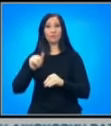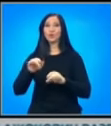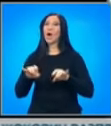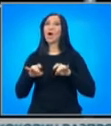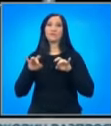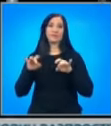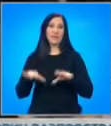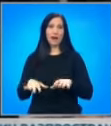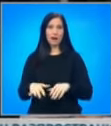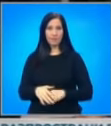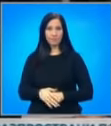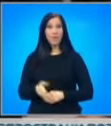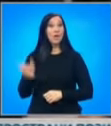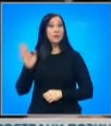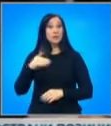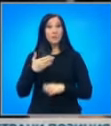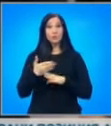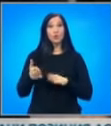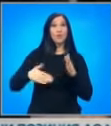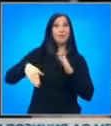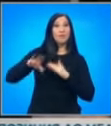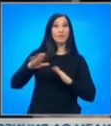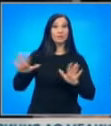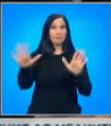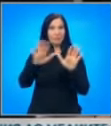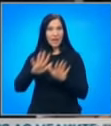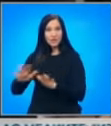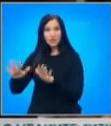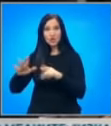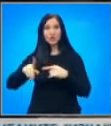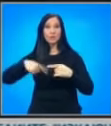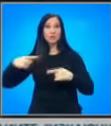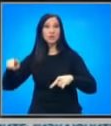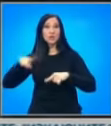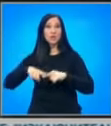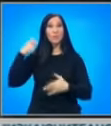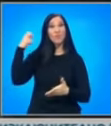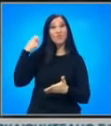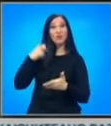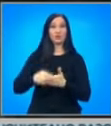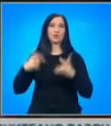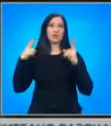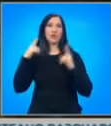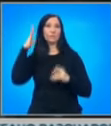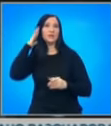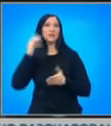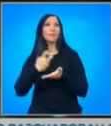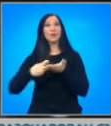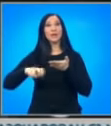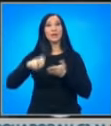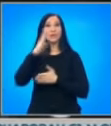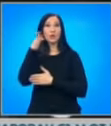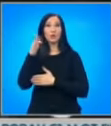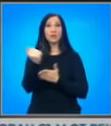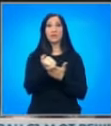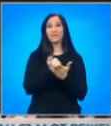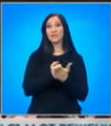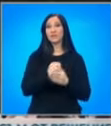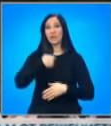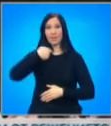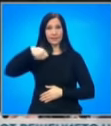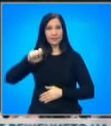Австралия. След продължил над 10 часа процес, съдът потвърди решението на министъра по имиграцията за анулиране на визата на